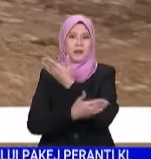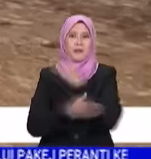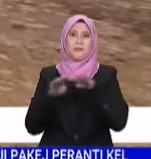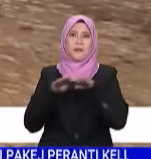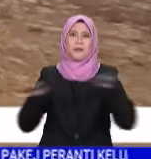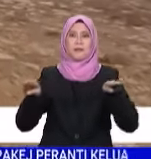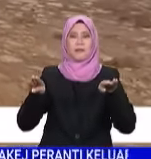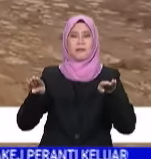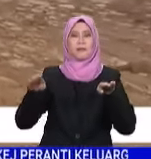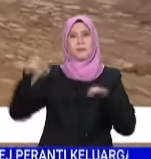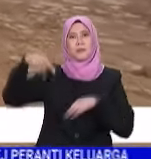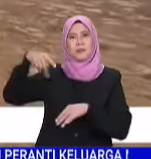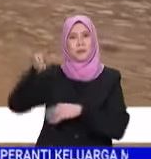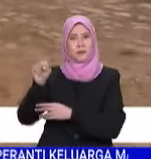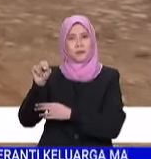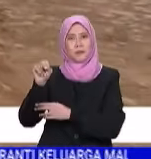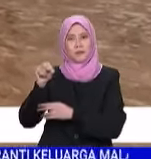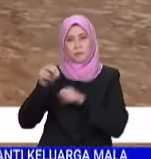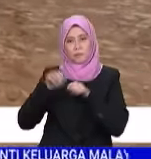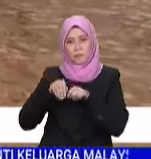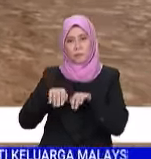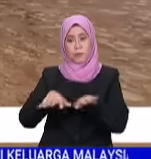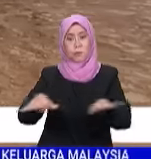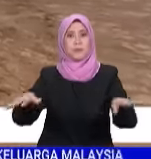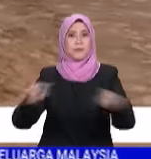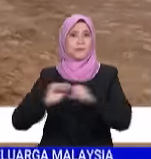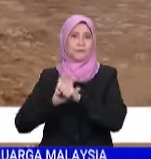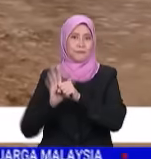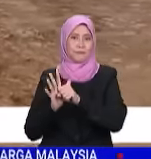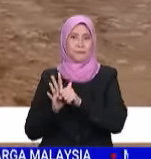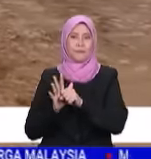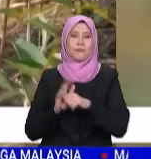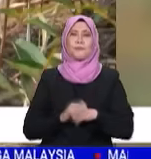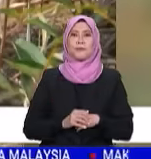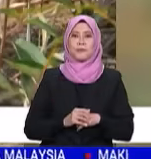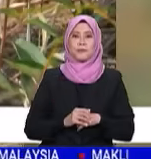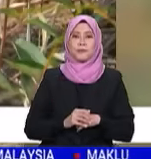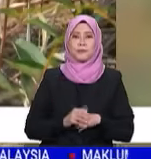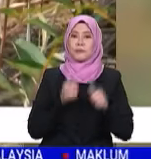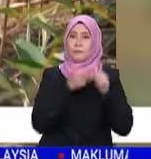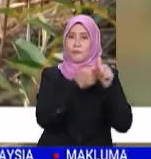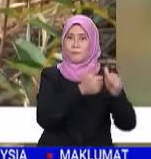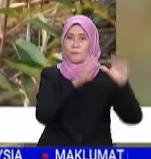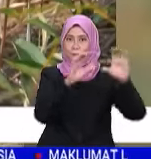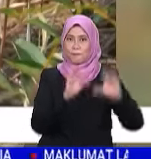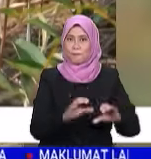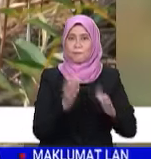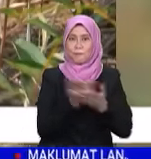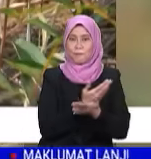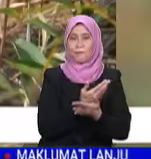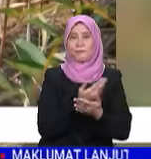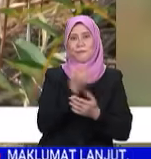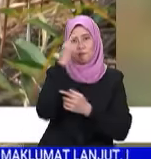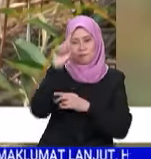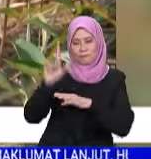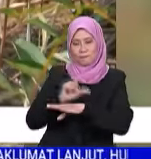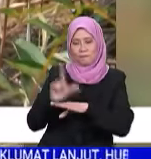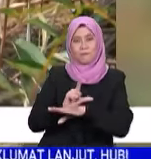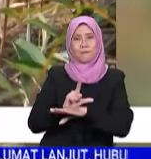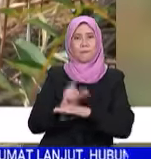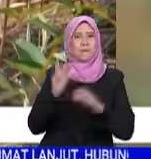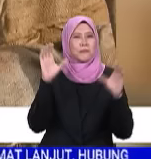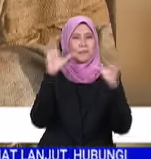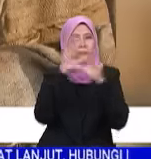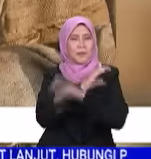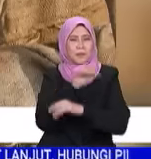fasa pemulihan daripada penularan covid-19 ujar beliau pematuhan norma baharu sepanjang exercise memberi sedikit